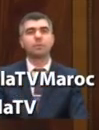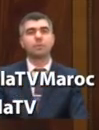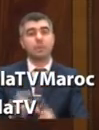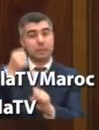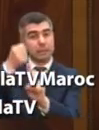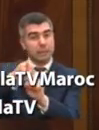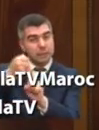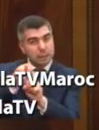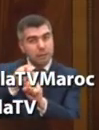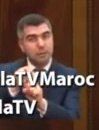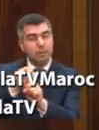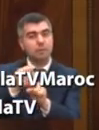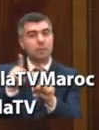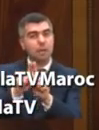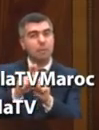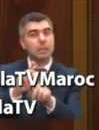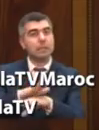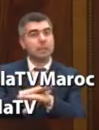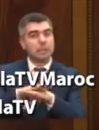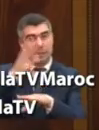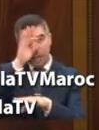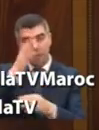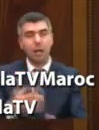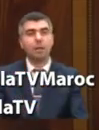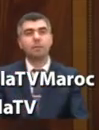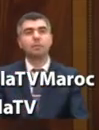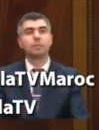بالاشتغال على الجانب الحقوقي إلى الجانب السياسي